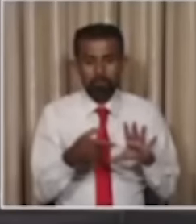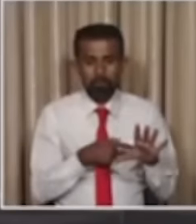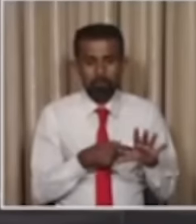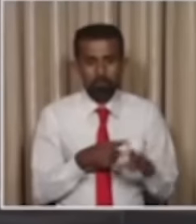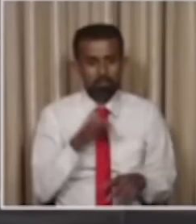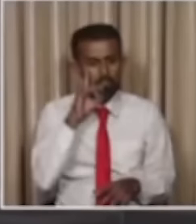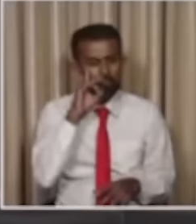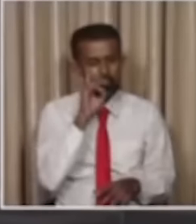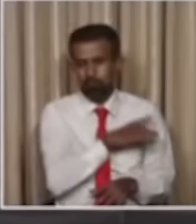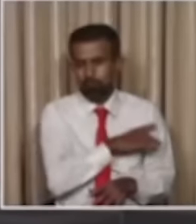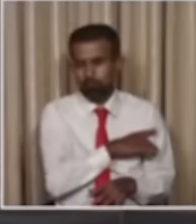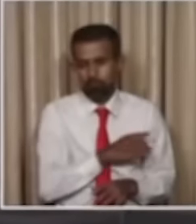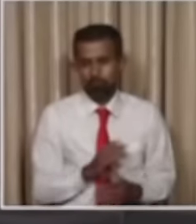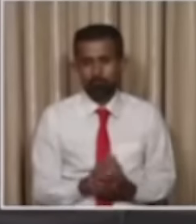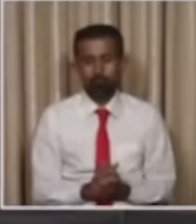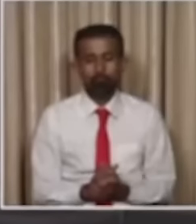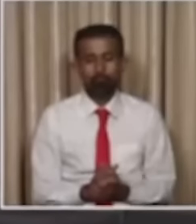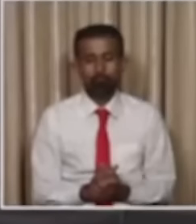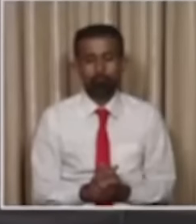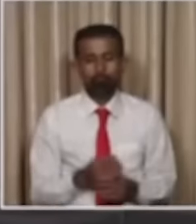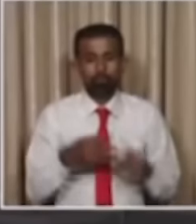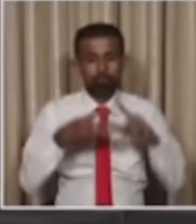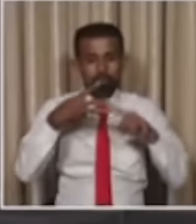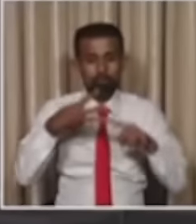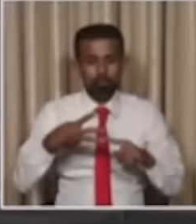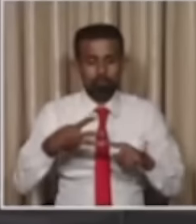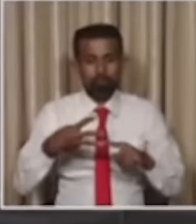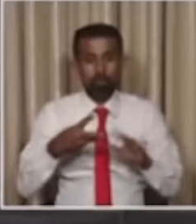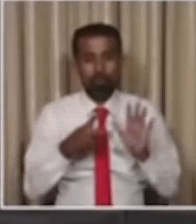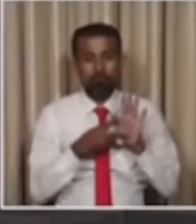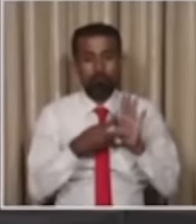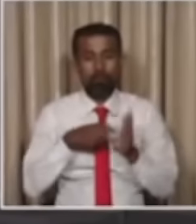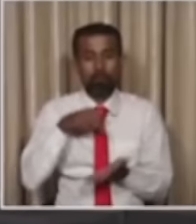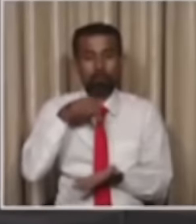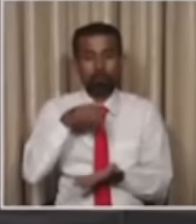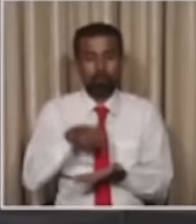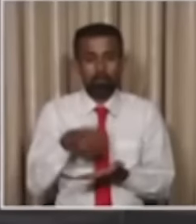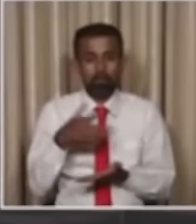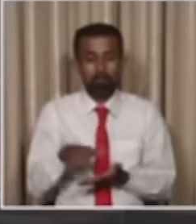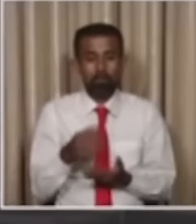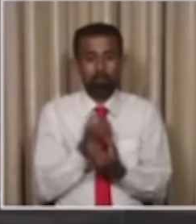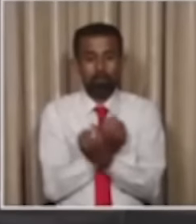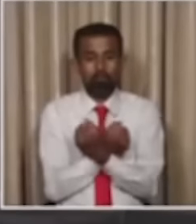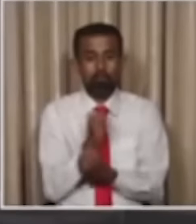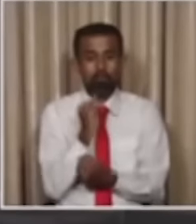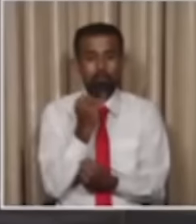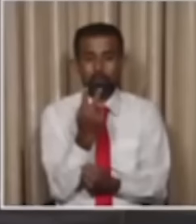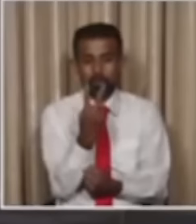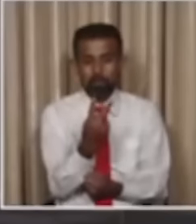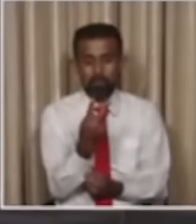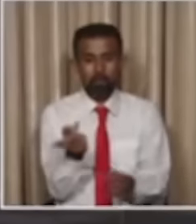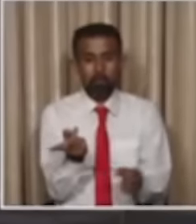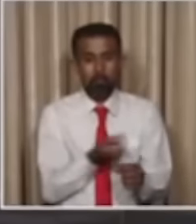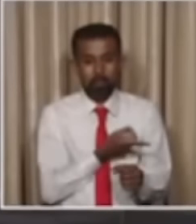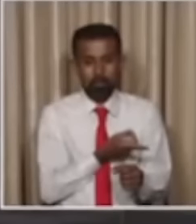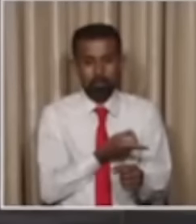පිළිකුල් සාගතයි. තුන්වෙනි ප්‍රශ්නය තමයි වවුනැතිව් නගරයේ සිදු වූ පොලිස් නිලධාරීන් දෙදෙනාගේ